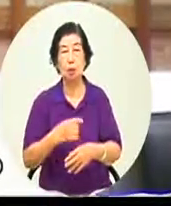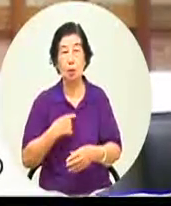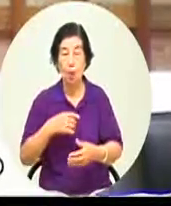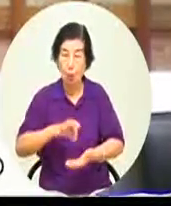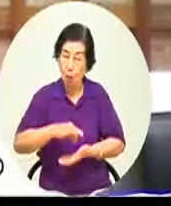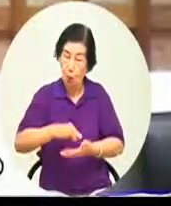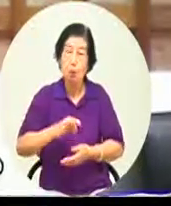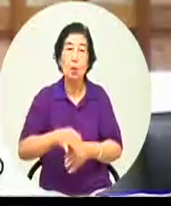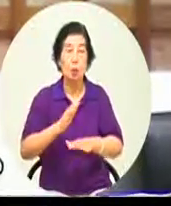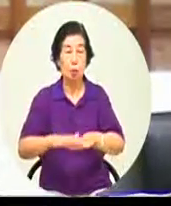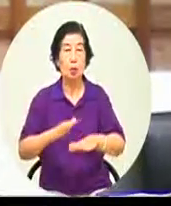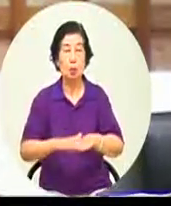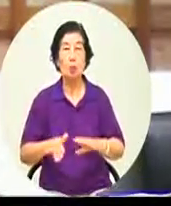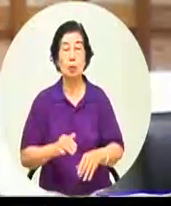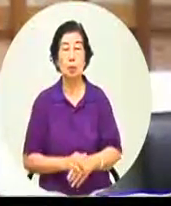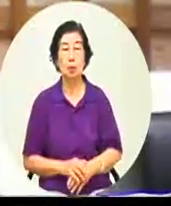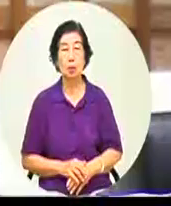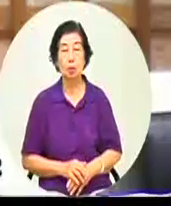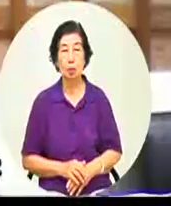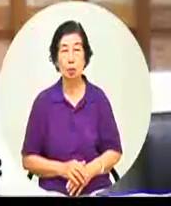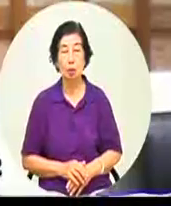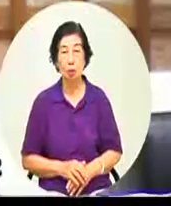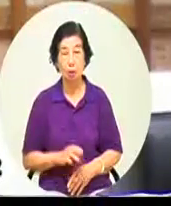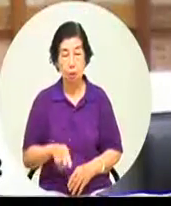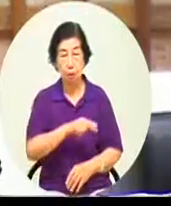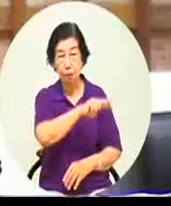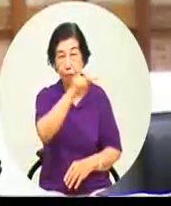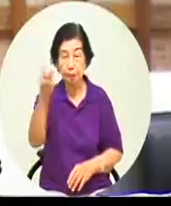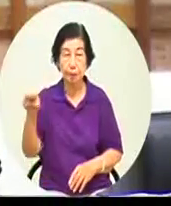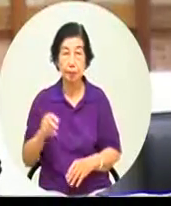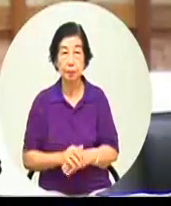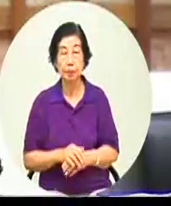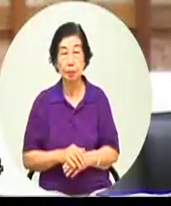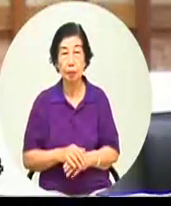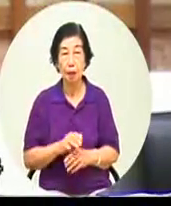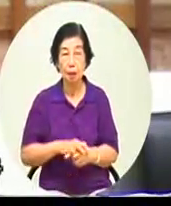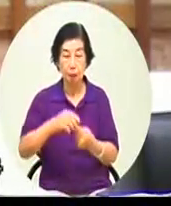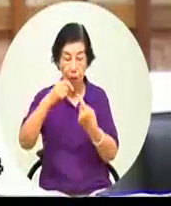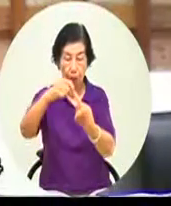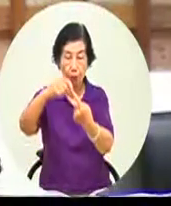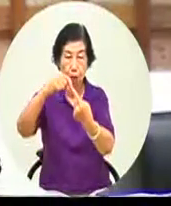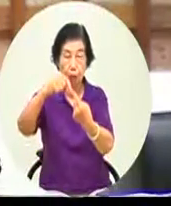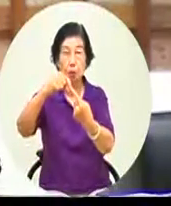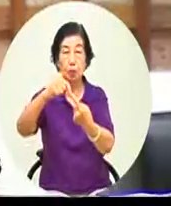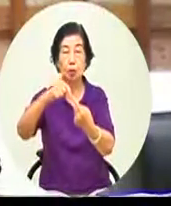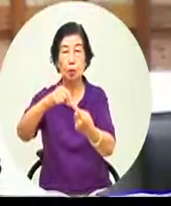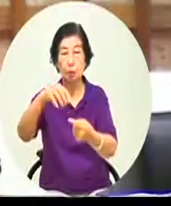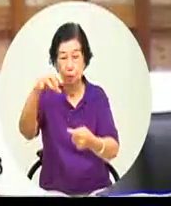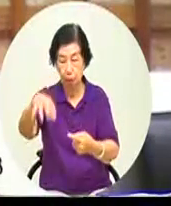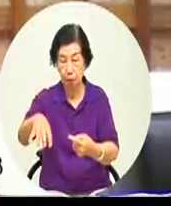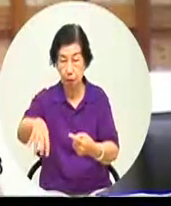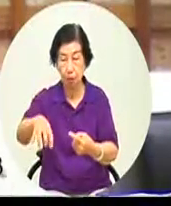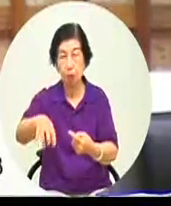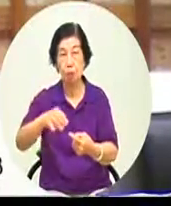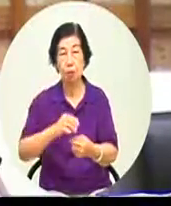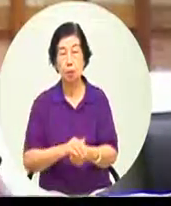度加强，我们看到整个的公车处，当我们公车去